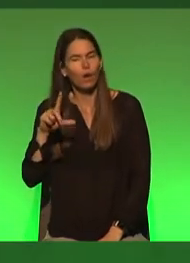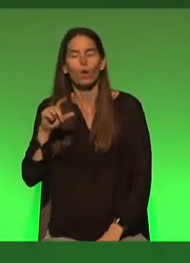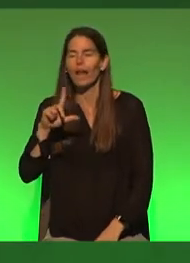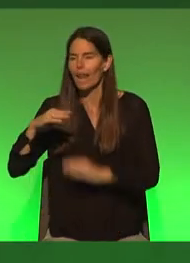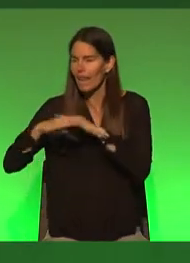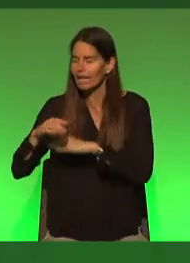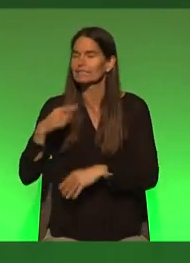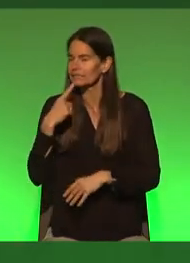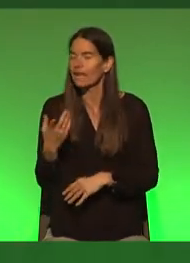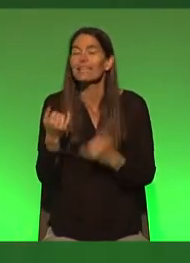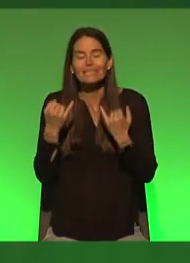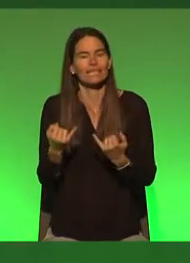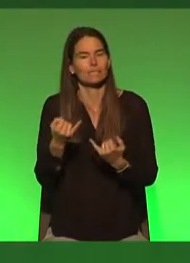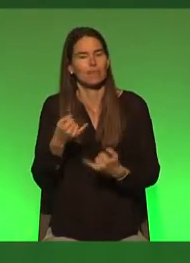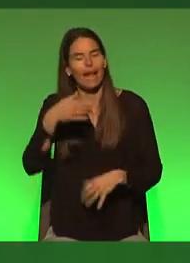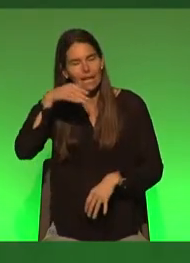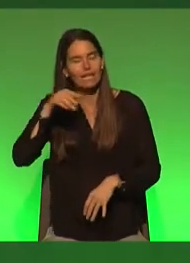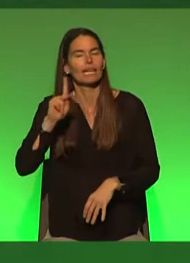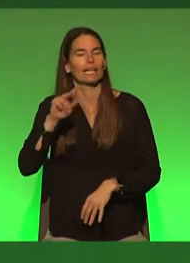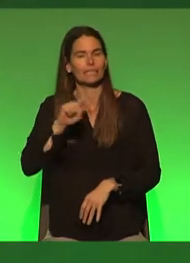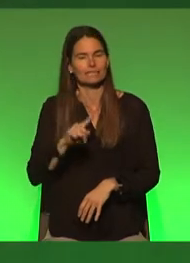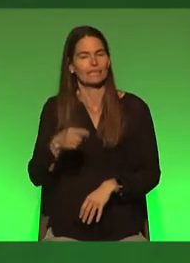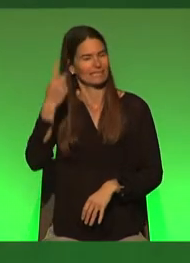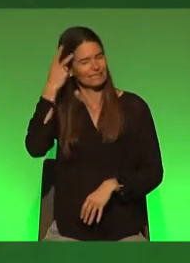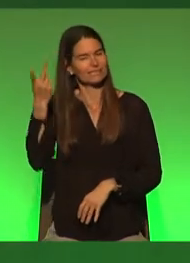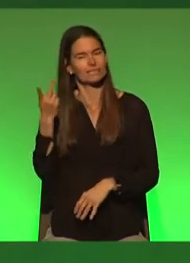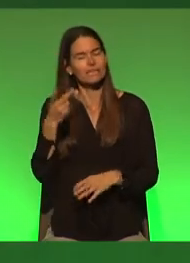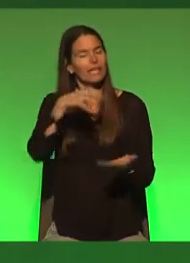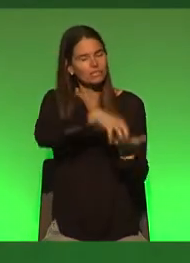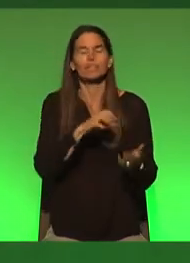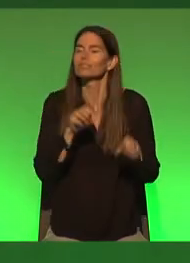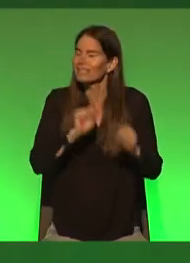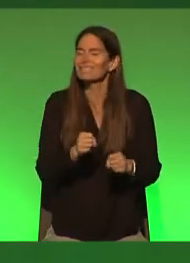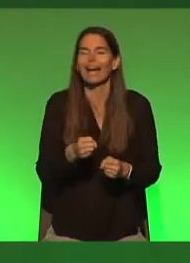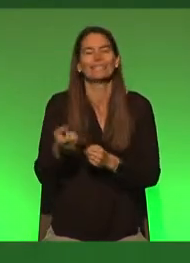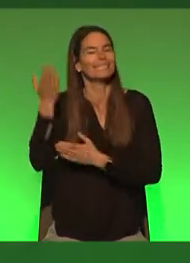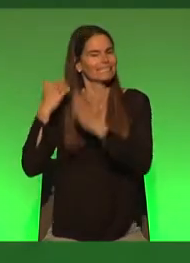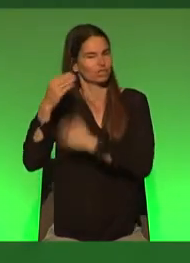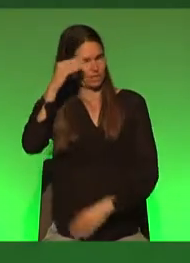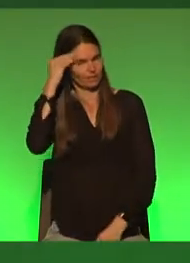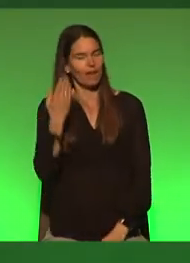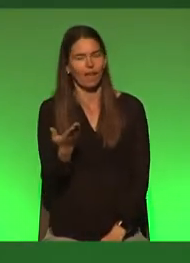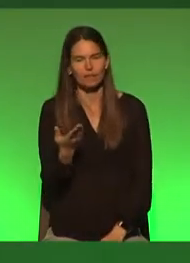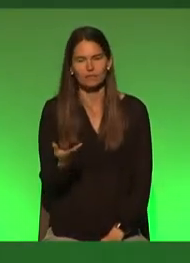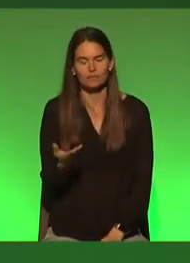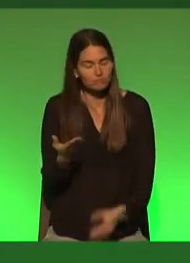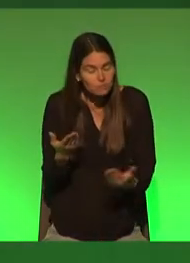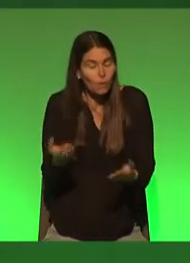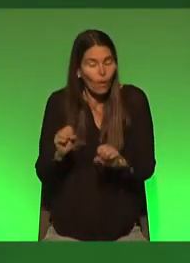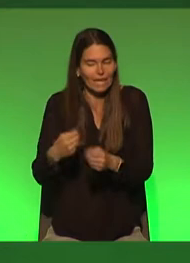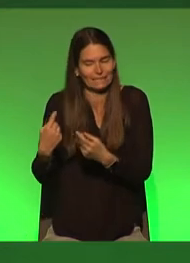eine KZ-Gedenkstätte stecken, damit er da mal seine Geschichtsdemenz angehen könnte, dann ist das doch naiv. Liebe Freundinnen und